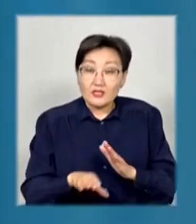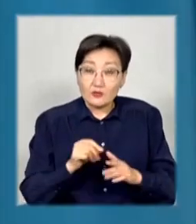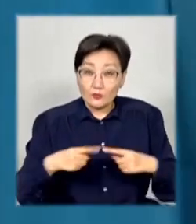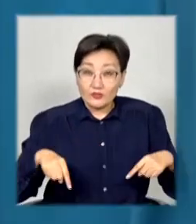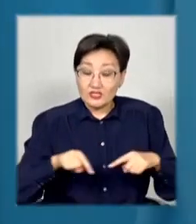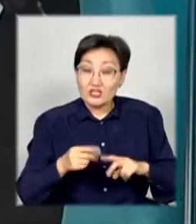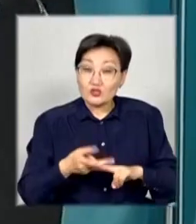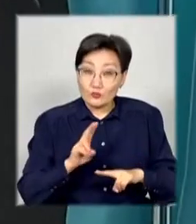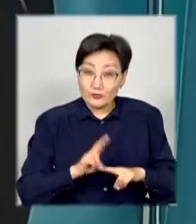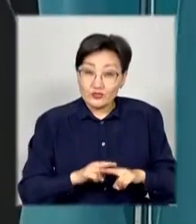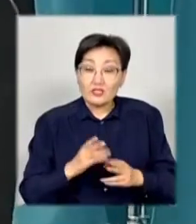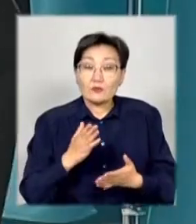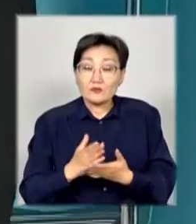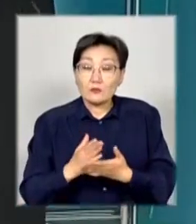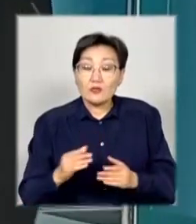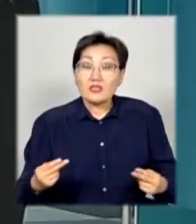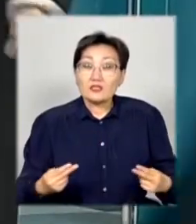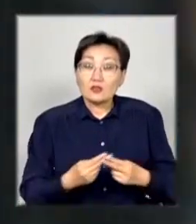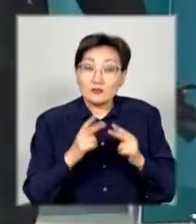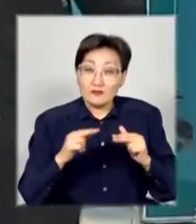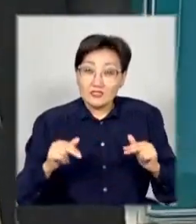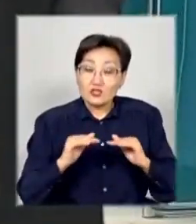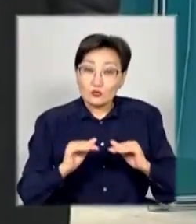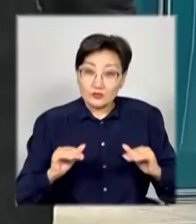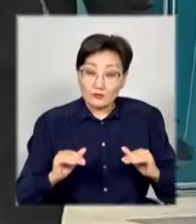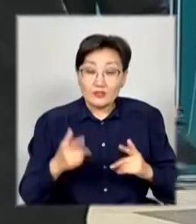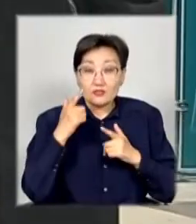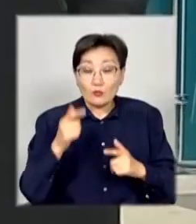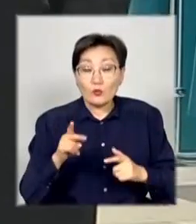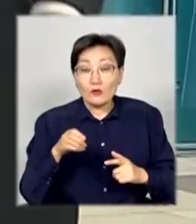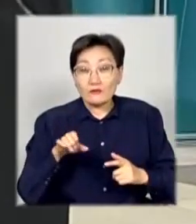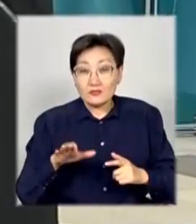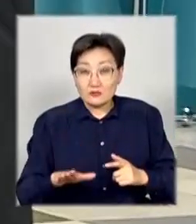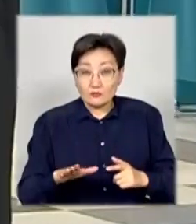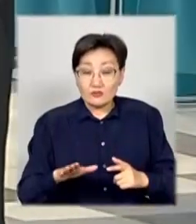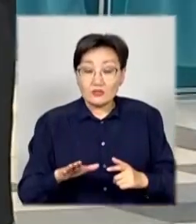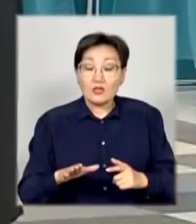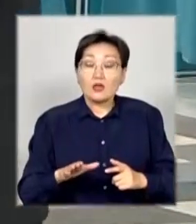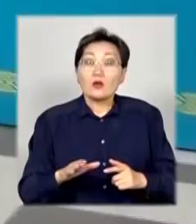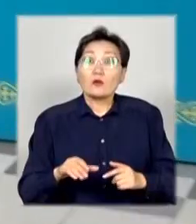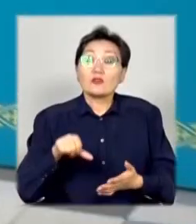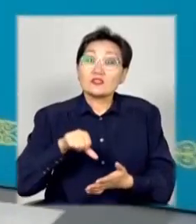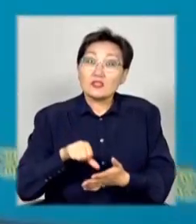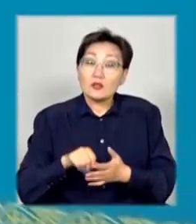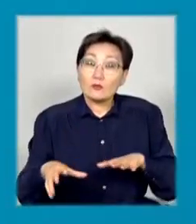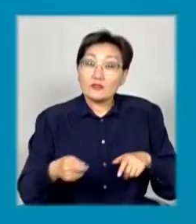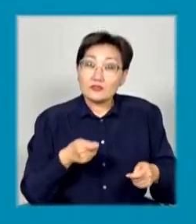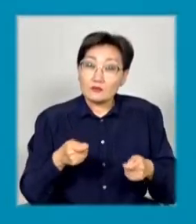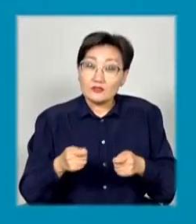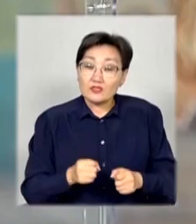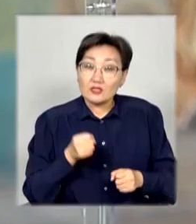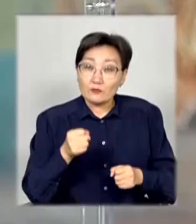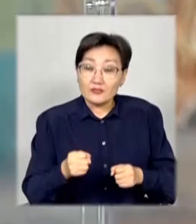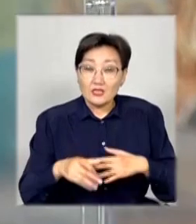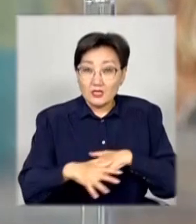участке, который расположен в столичном дворце школьников. Напомним, Касым-Жомарт Токаев в качестве кандидата в президенты выдвинула